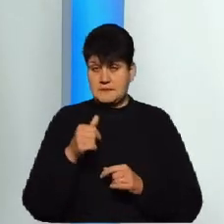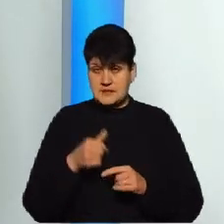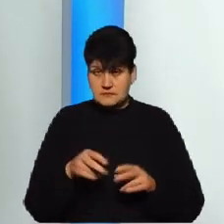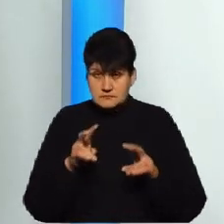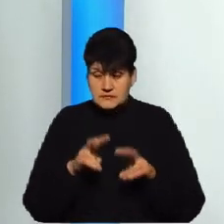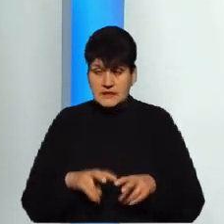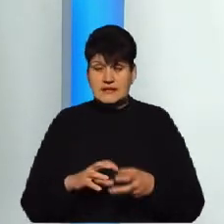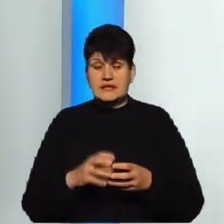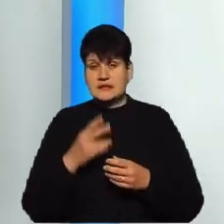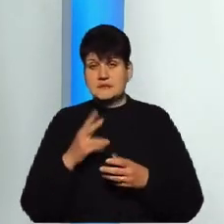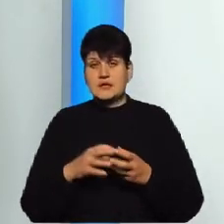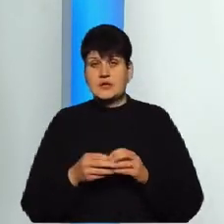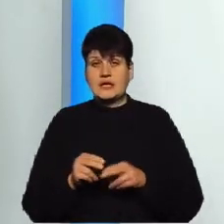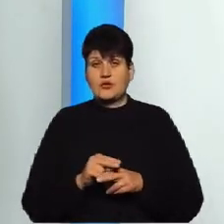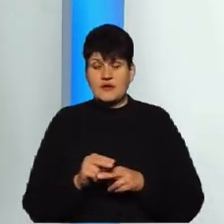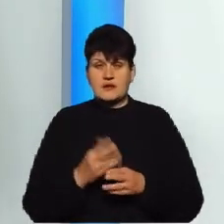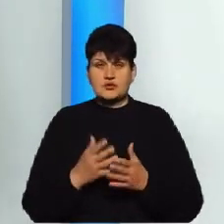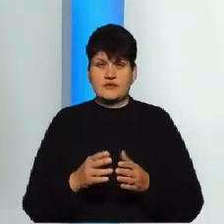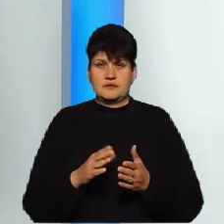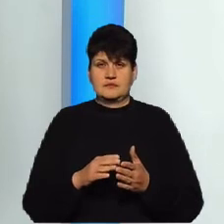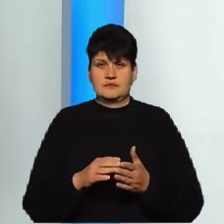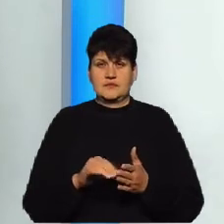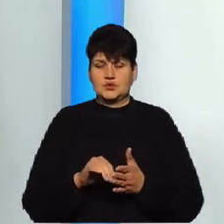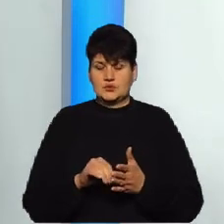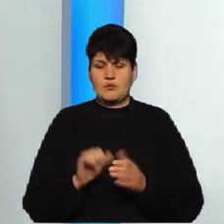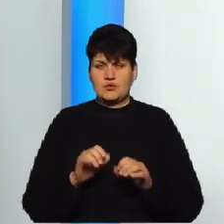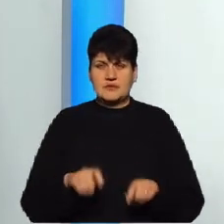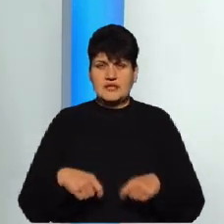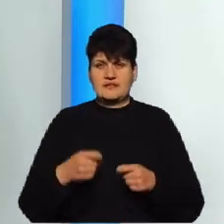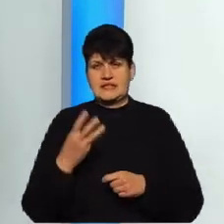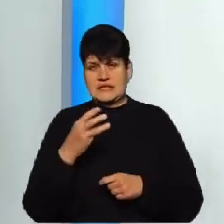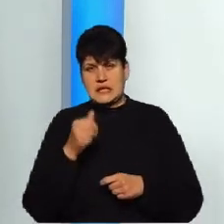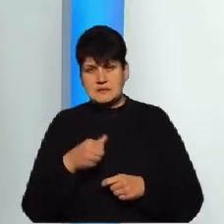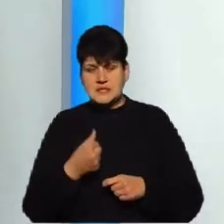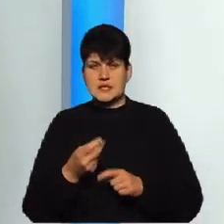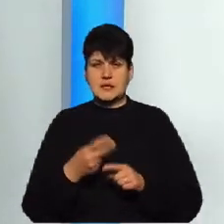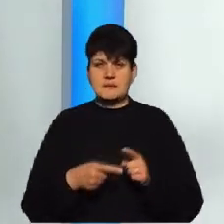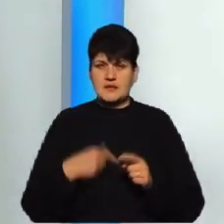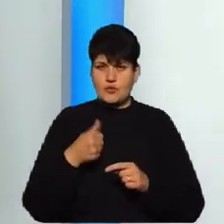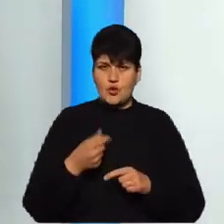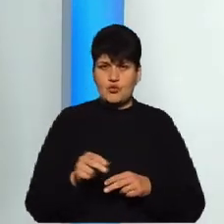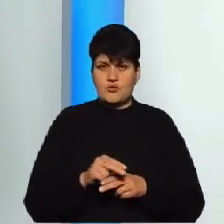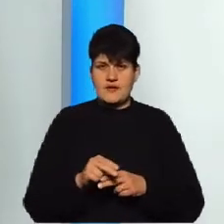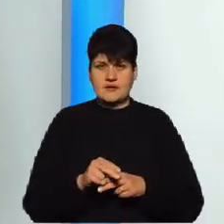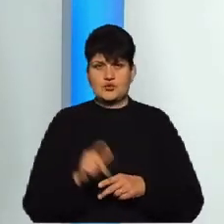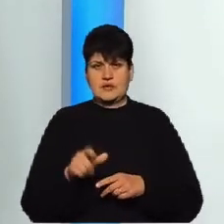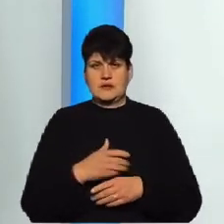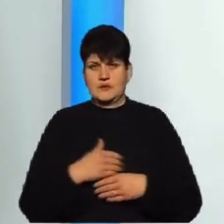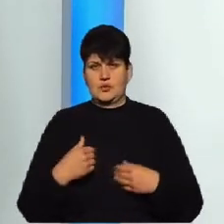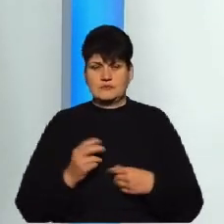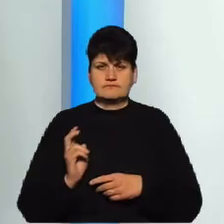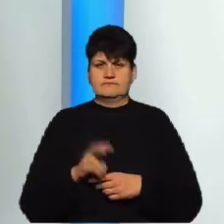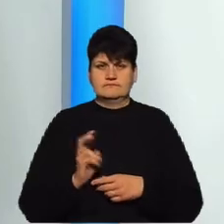результат лікування. Якщо він присутній, надалі ми можемо видавати і на 3 місяці, і на півроку лікування, якщо пацієнт не бажає постійно до нас